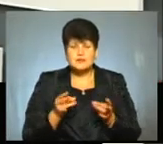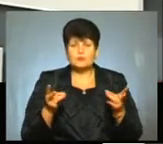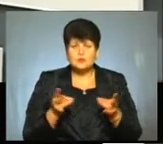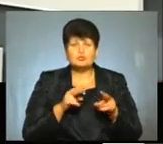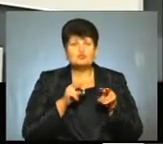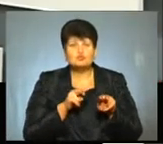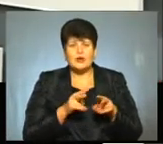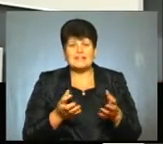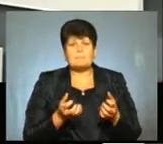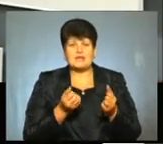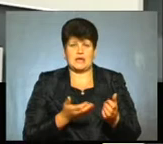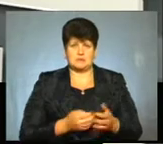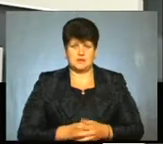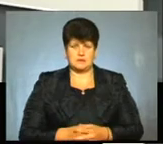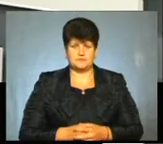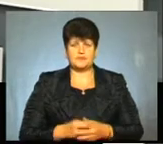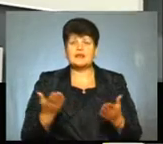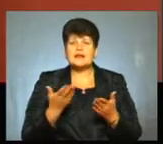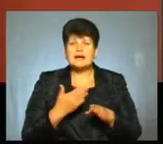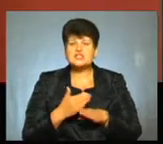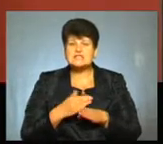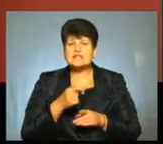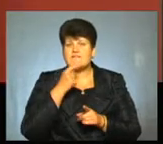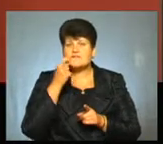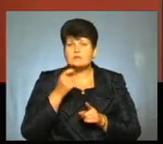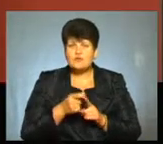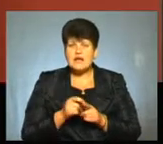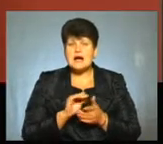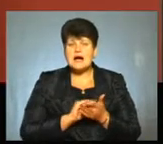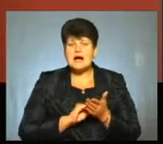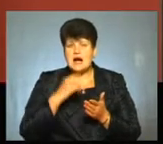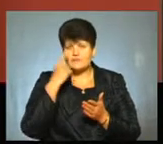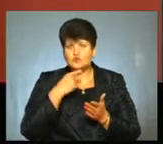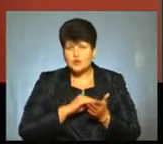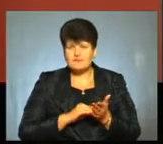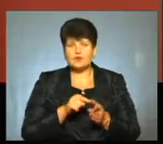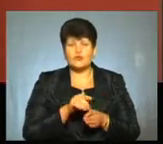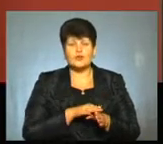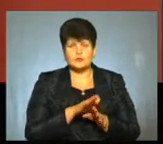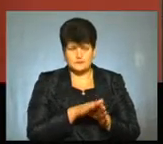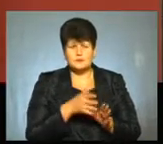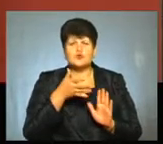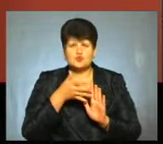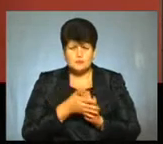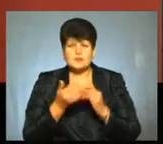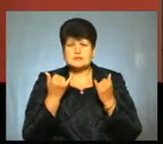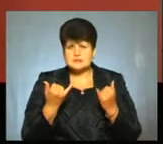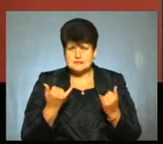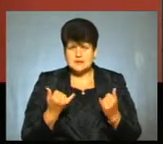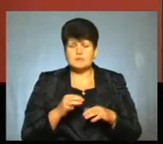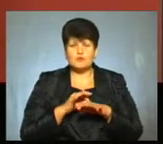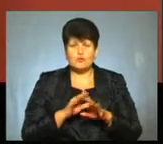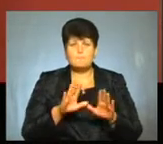потребує догляду, все потребує підтримки. А яка частина відповідальності авторів проекту в його реалізації? Тобто ми розуміємо, зараз